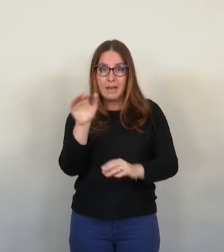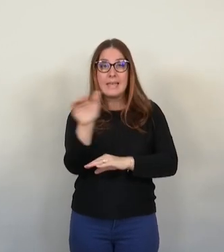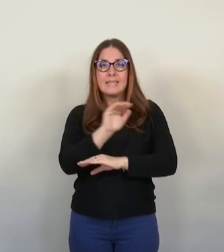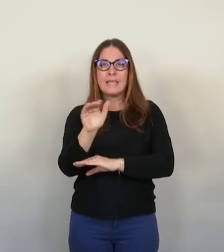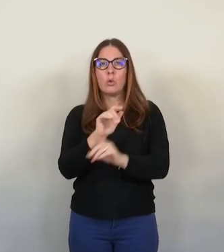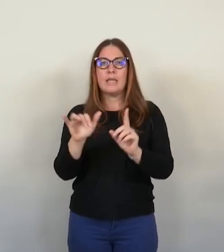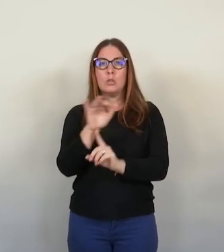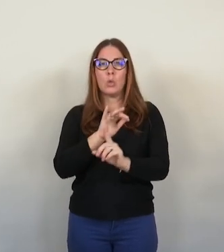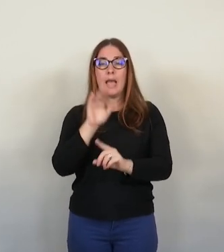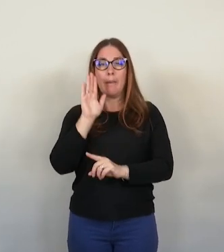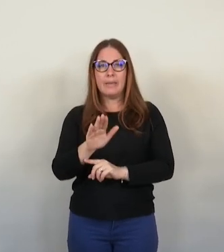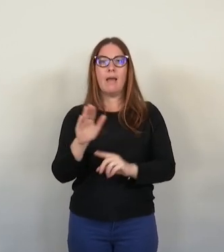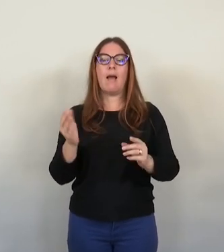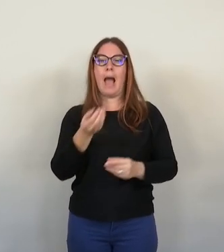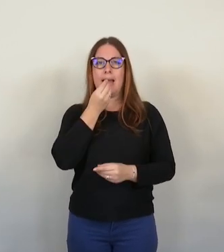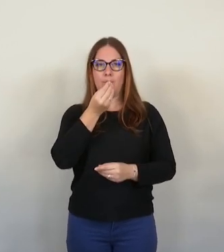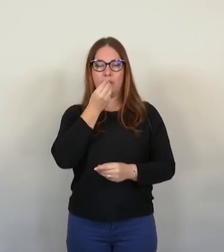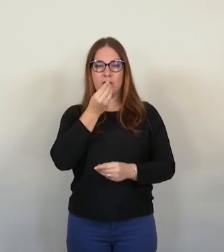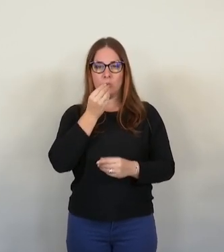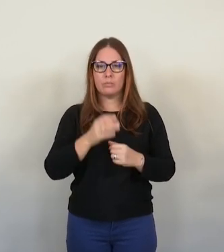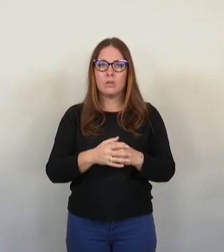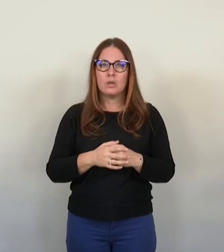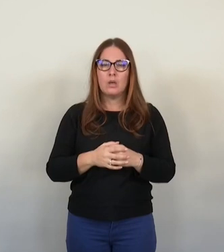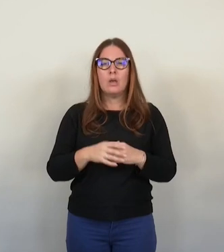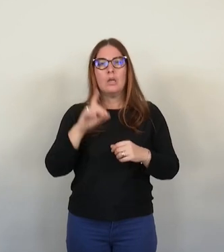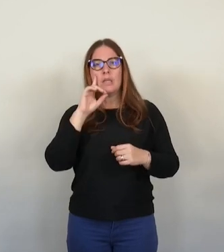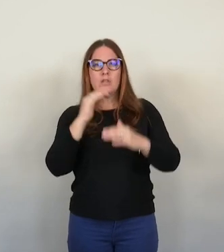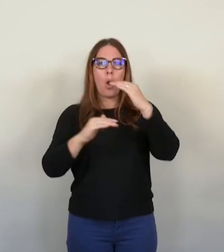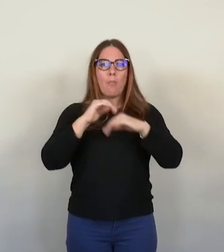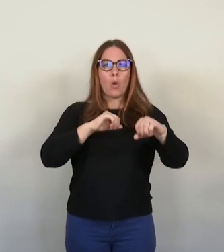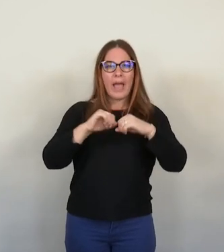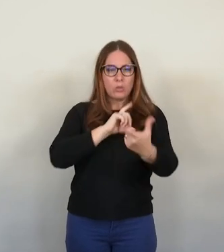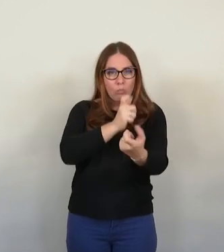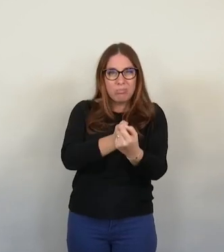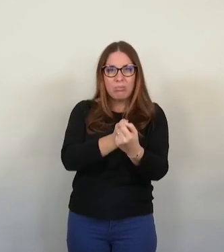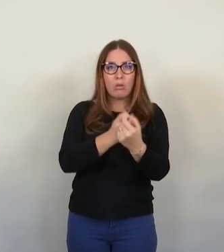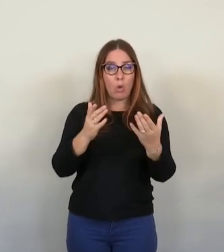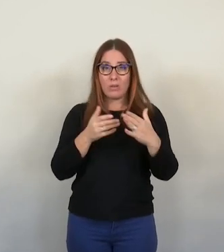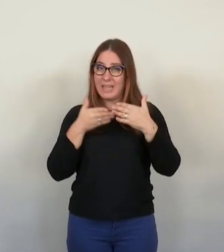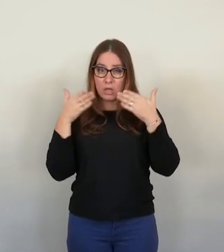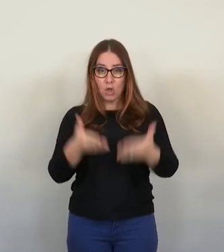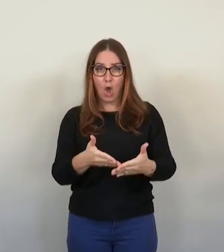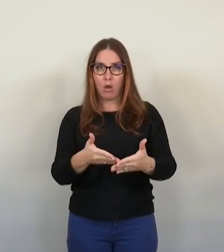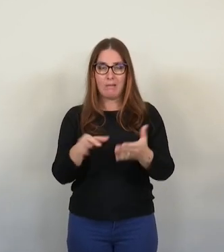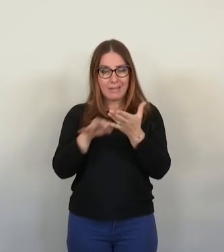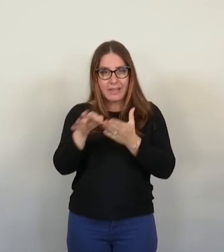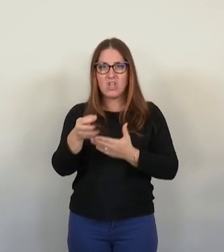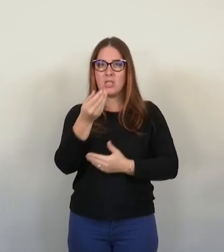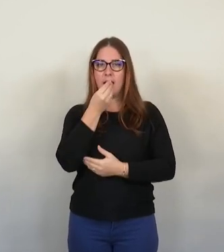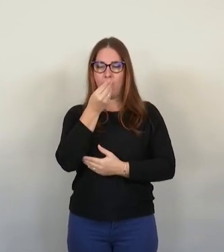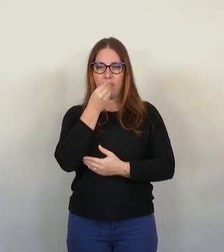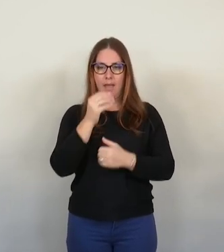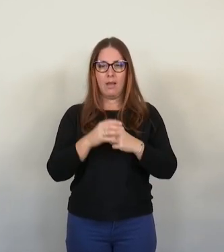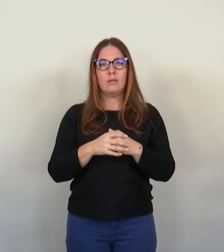sociale de l'alimentation qui devrait être bien plus qu'une composante d'un plan d'action mais bien le cœur même de notre stratégie alimentaire c'est aussi